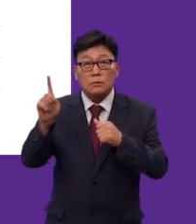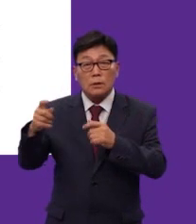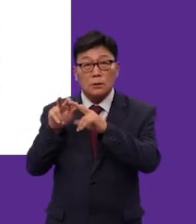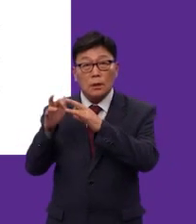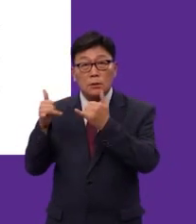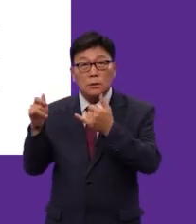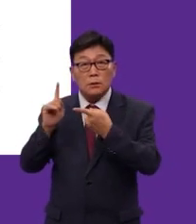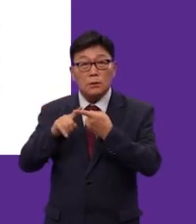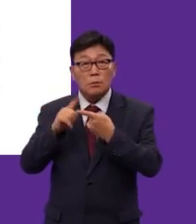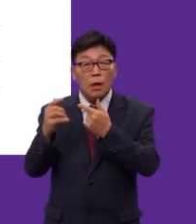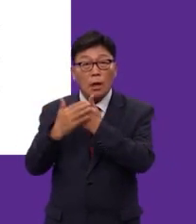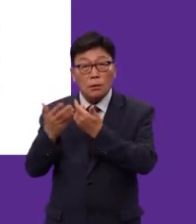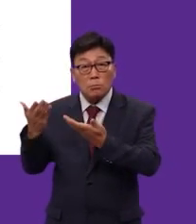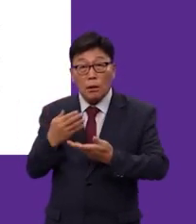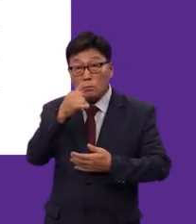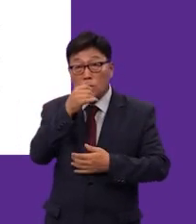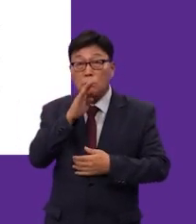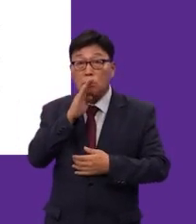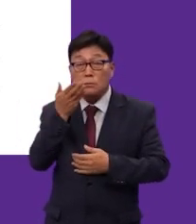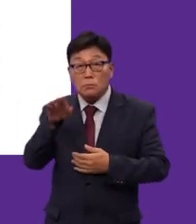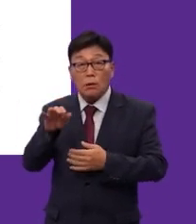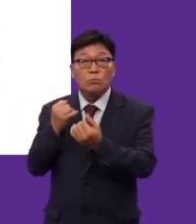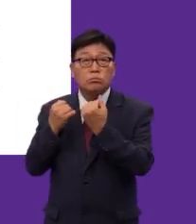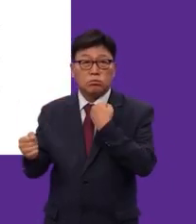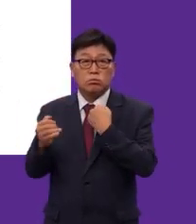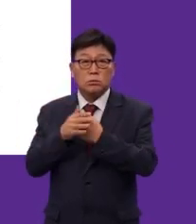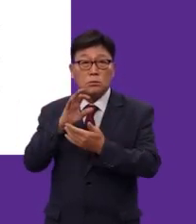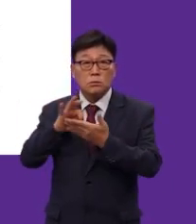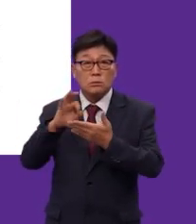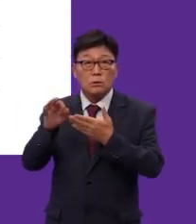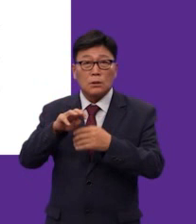이용합니다만 장애인분들은 혜택을 받으실 수 있음에도 불구하고